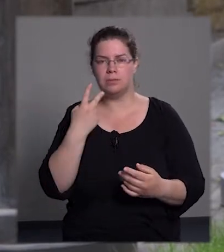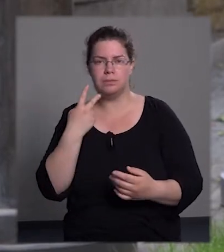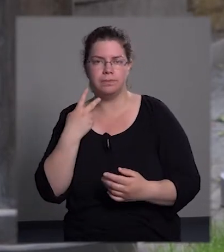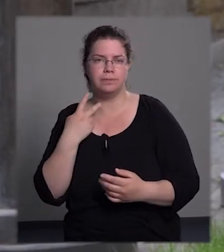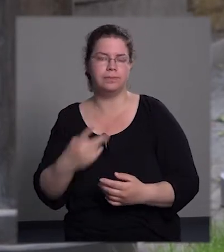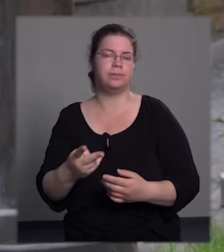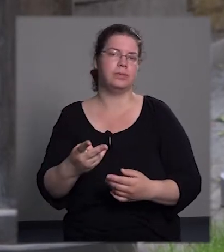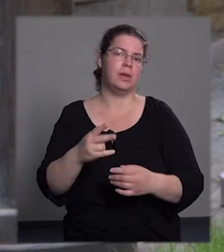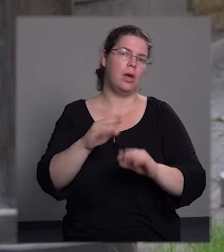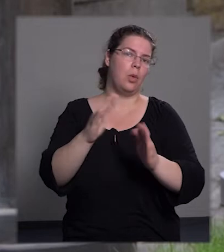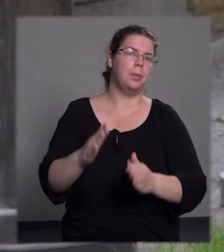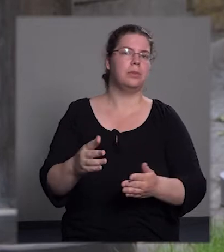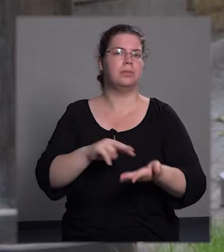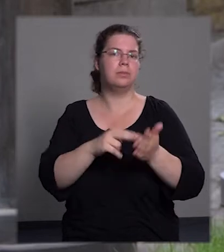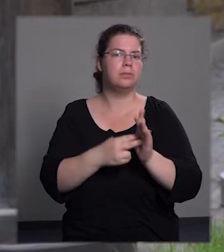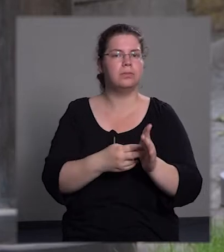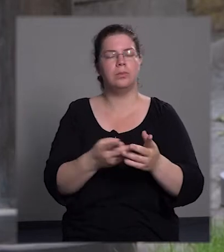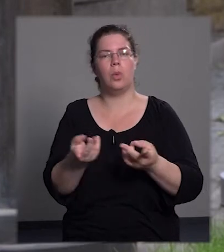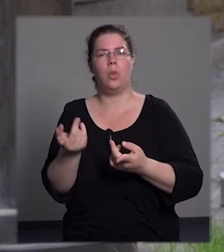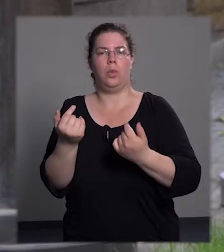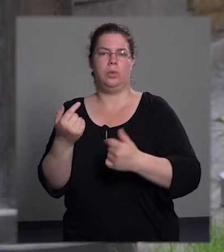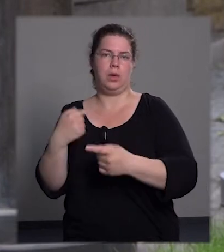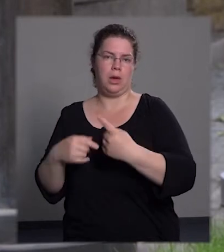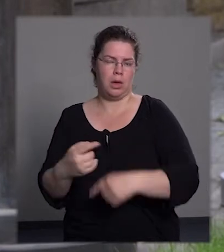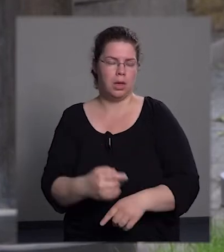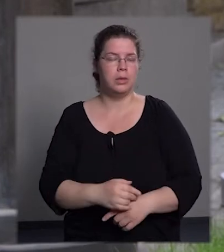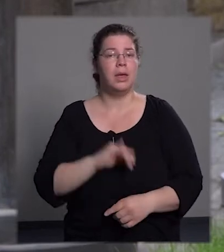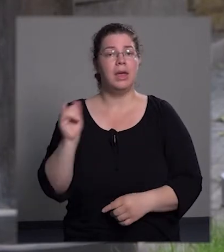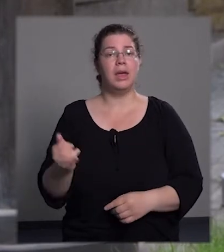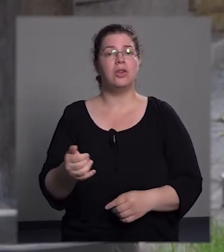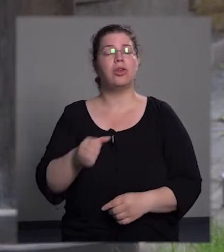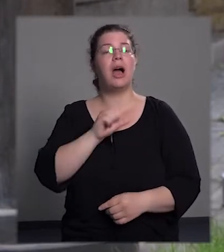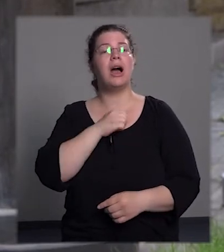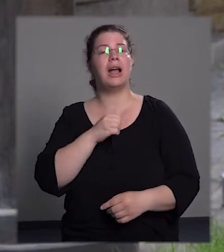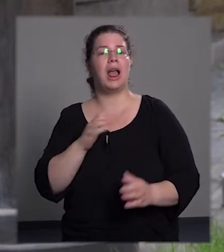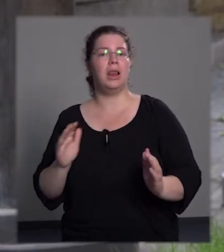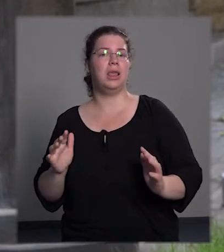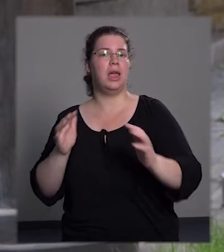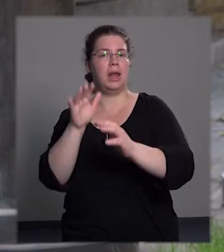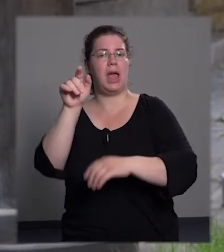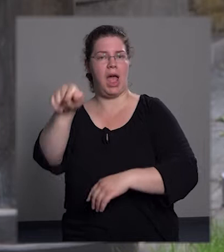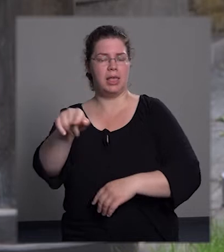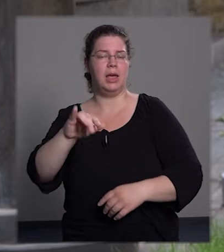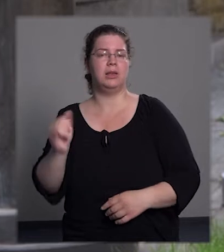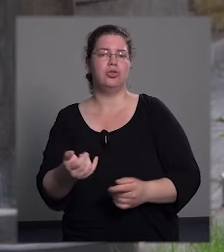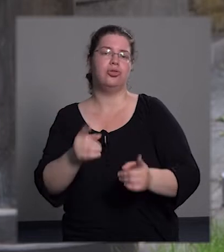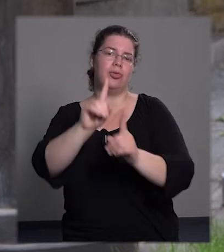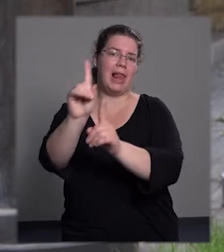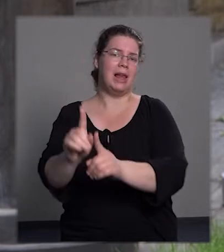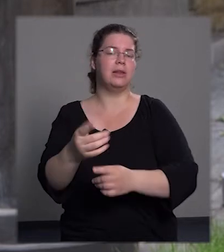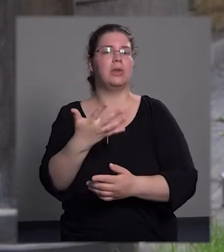kompozíciónak az eredete. Aztán a Gellért-hegyen is felállították 54-ben,